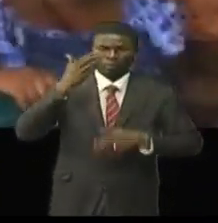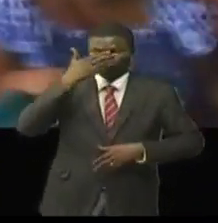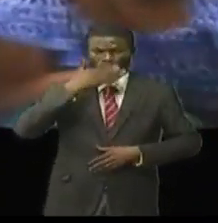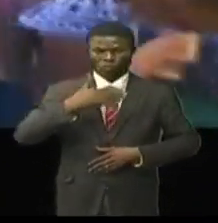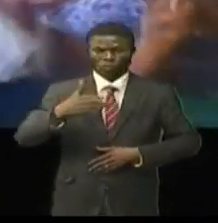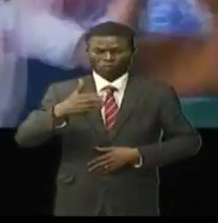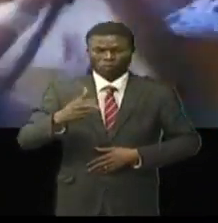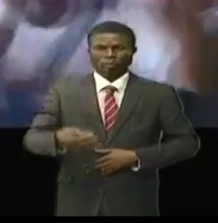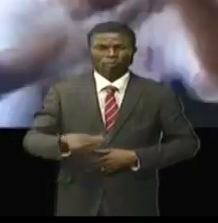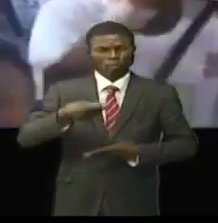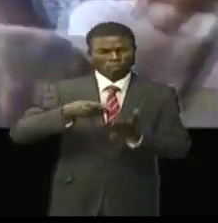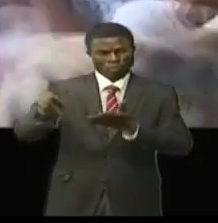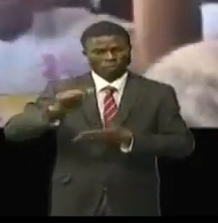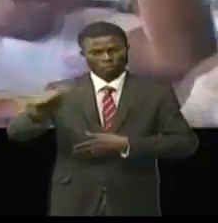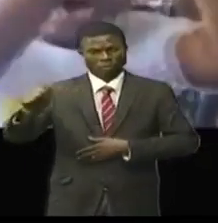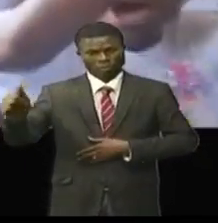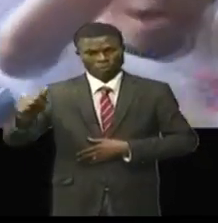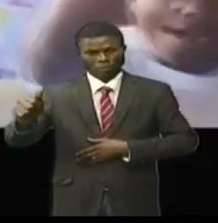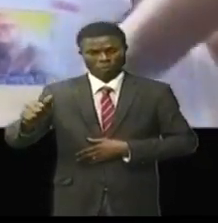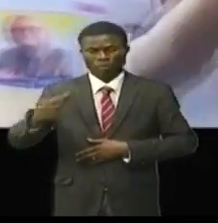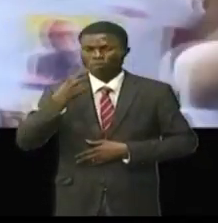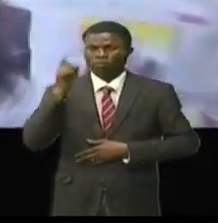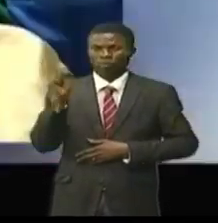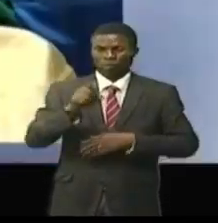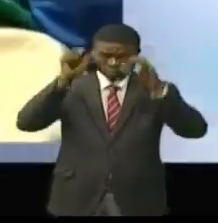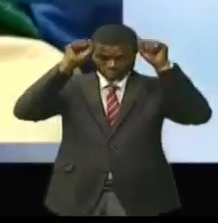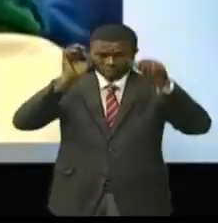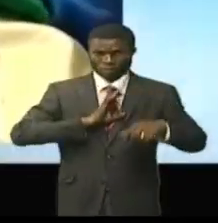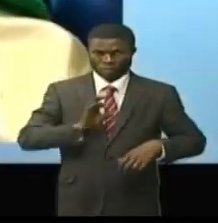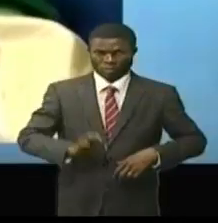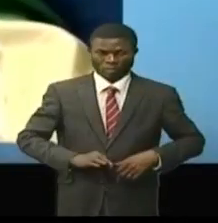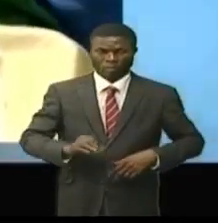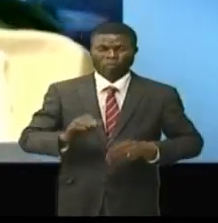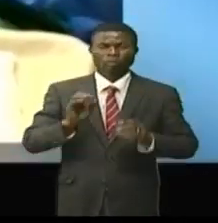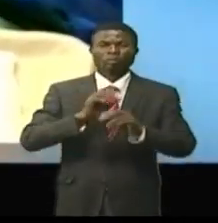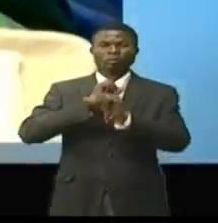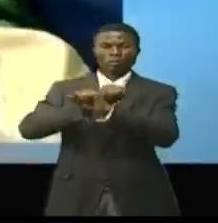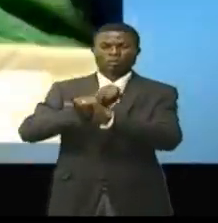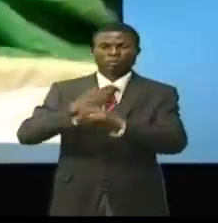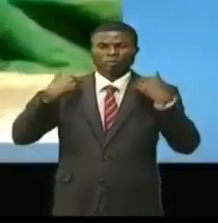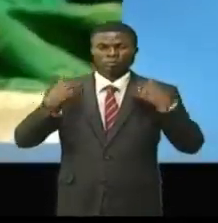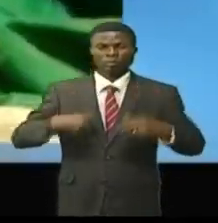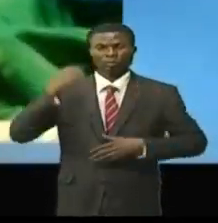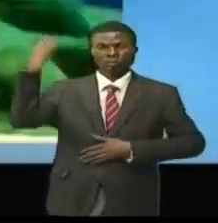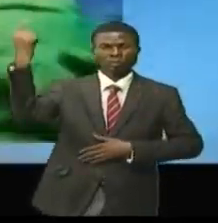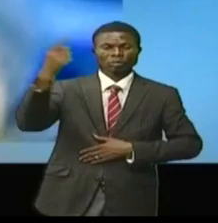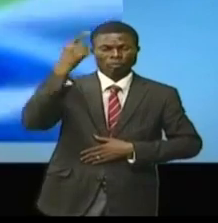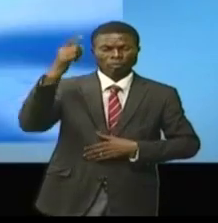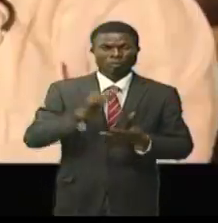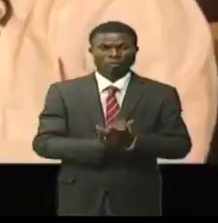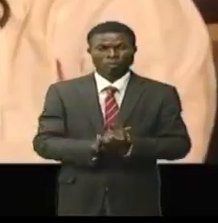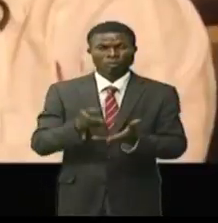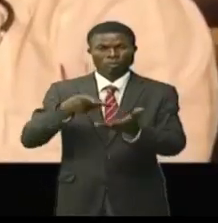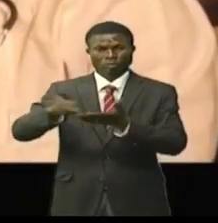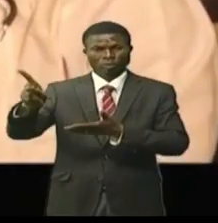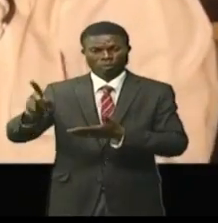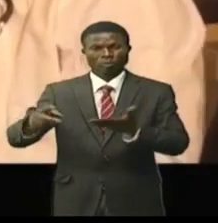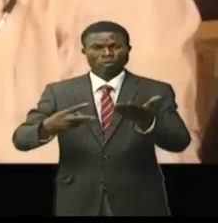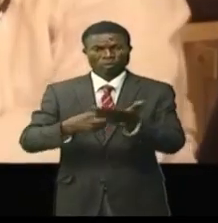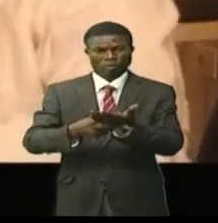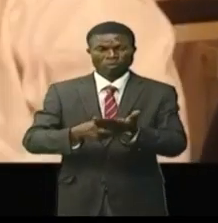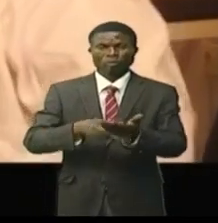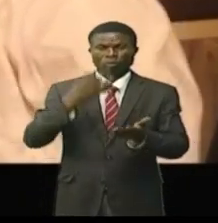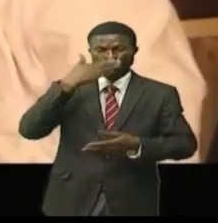soit assurée suivant la vision du chef de l'État sur la couverture santé universelle. Le pourcentage de remboursement a été convenu d'un